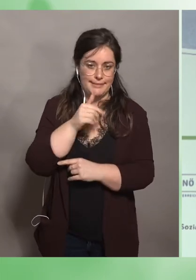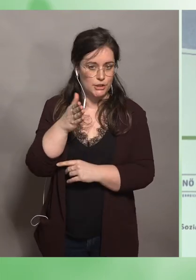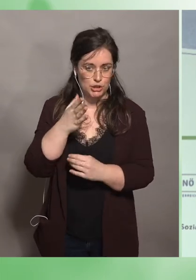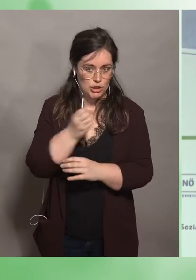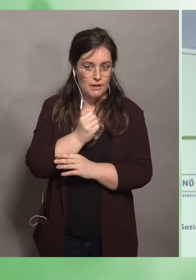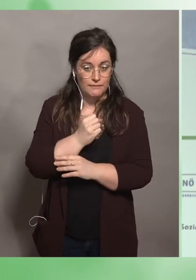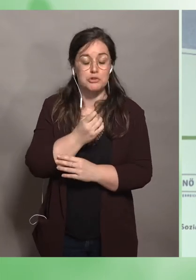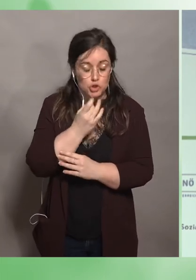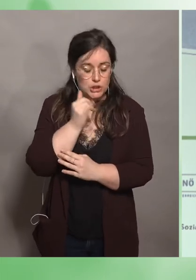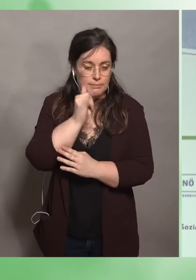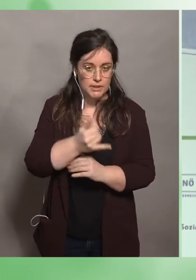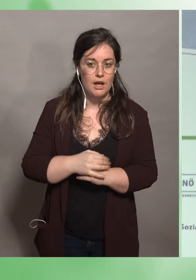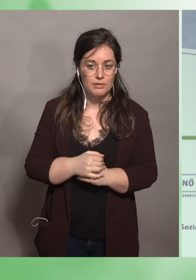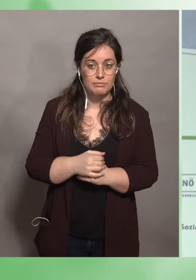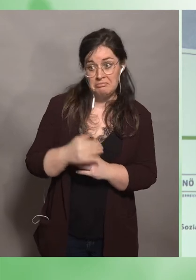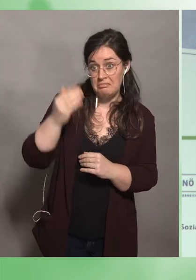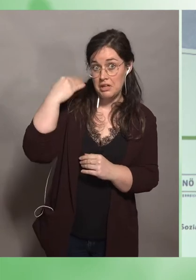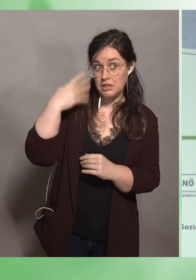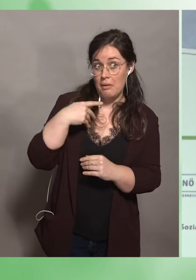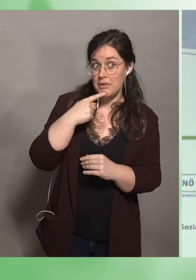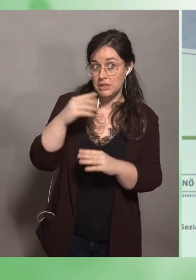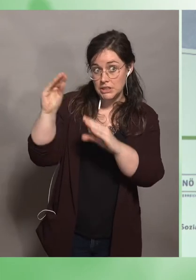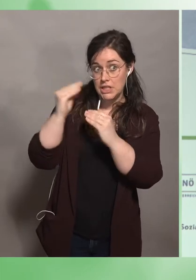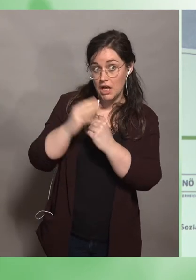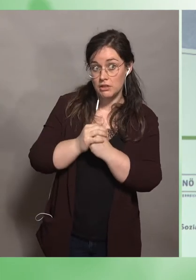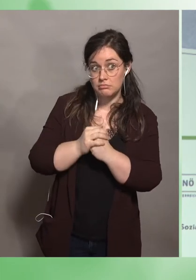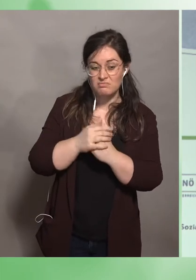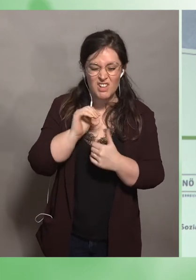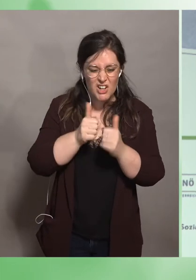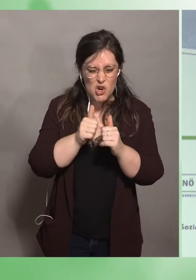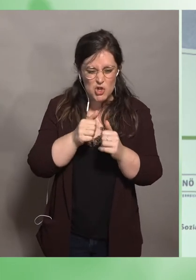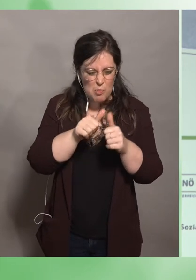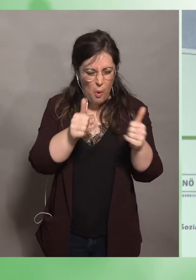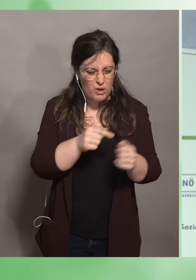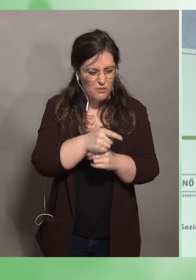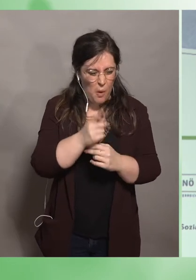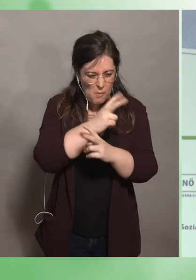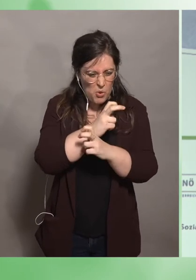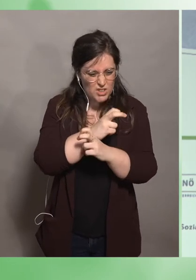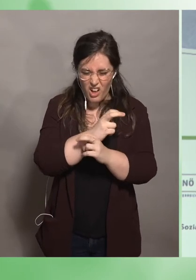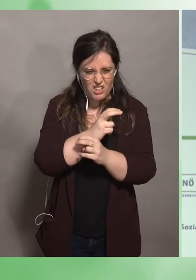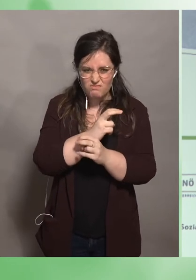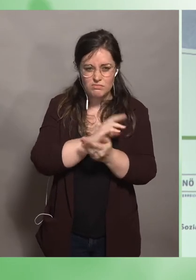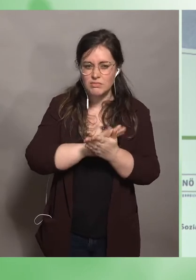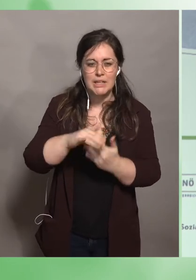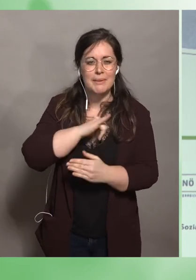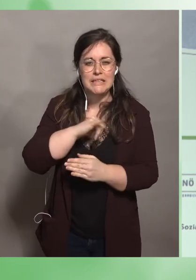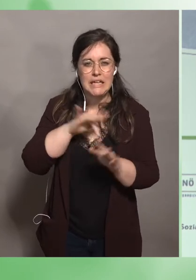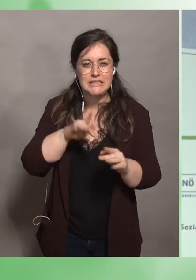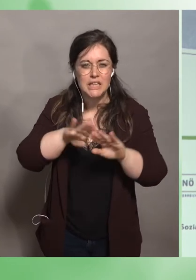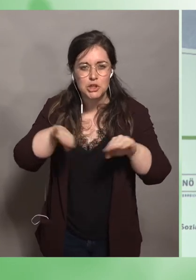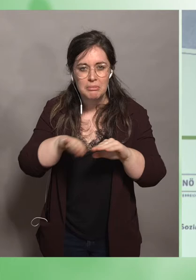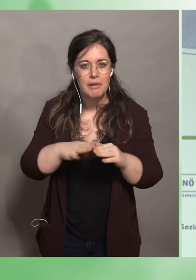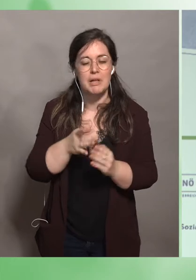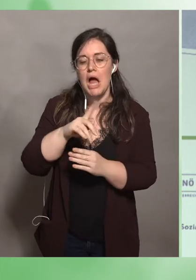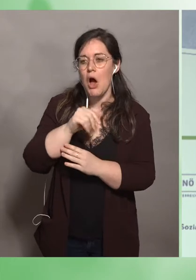es, dass sie unrealistisch sind. Und damals hätte man sagen müssen, junger Mann, in einer Sportart, in der sich in Österreich niemand fürs Schwimmen interessiert und erst recht